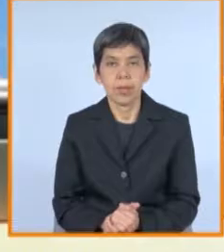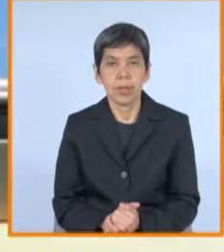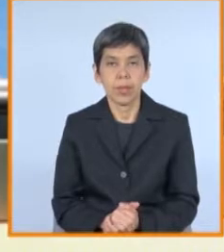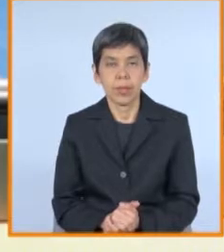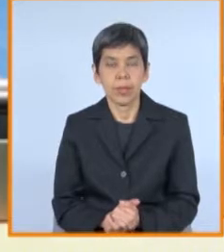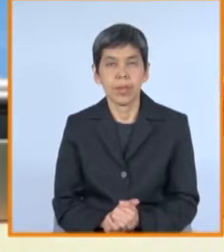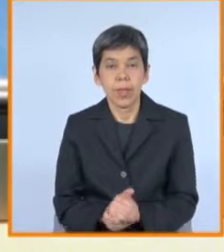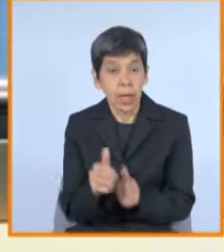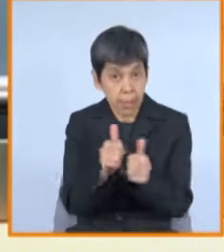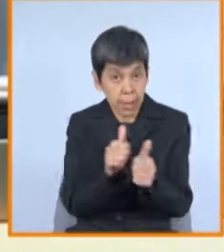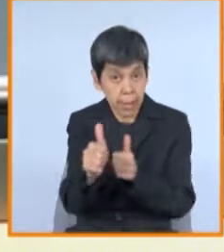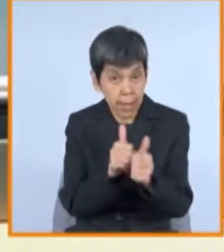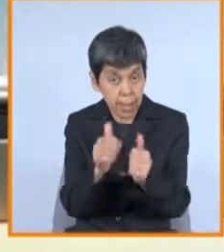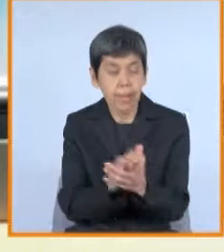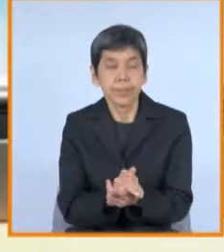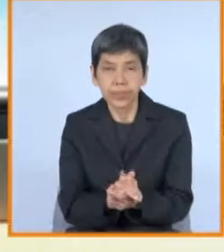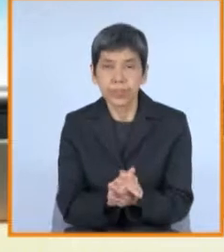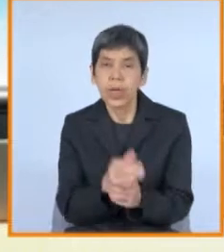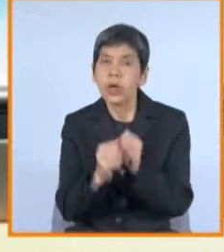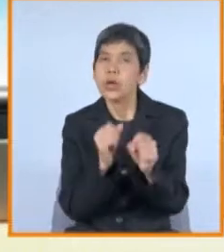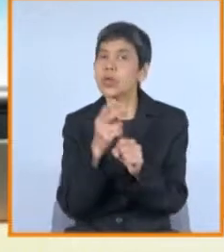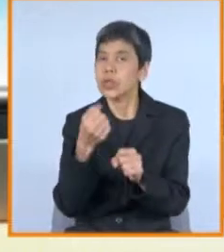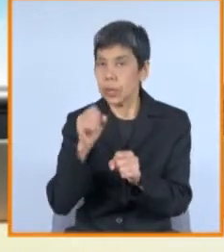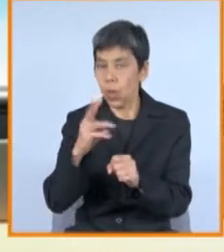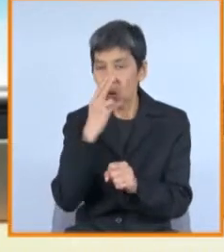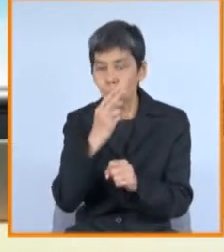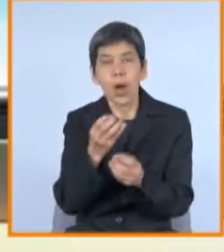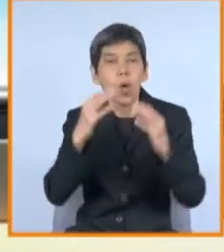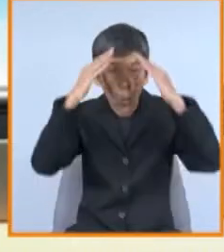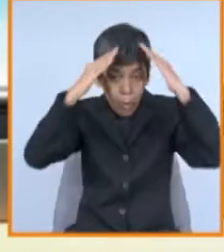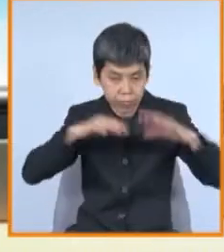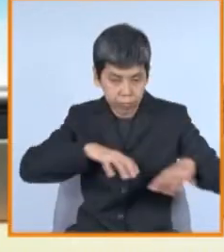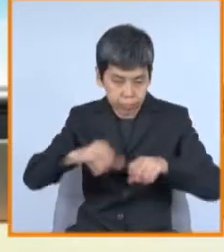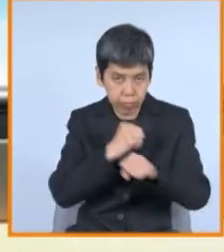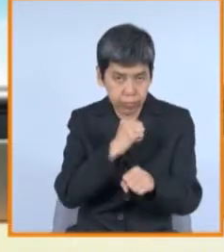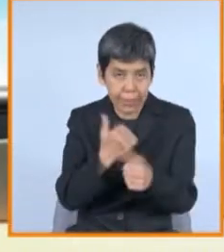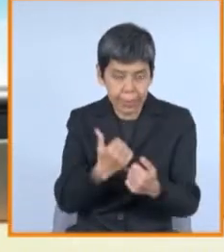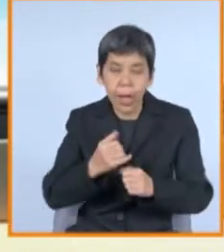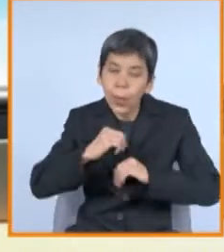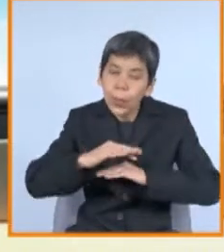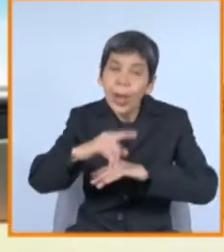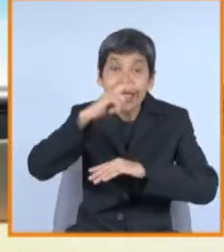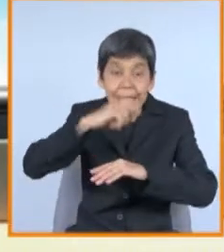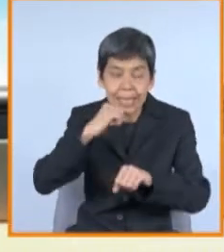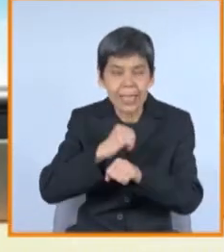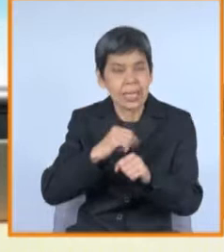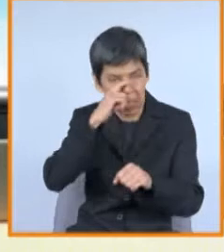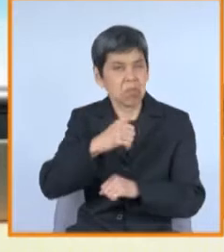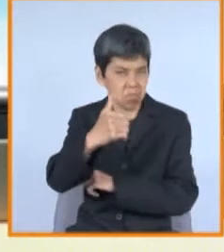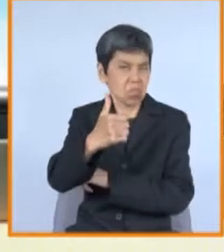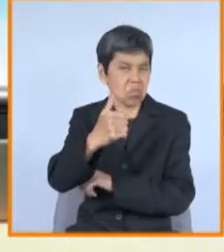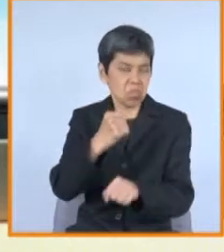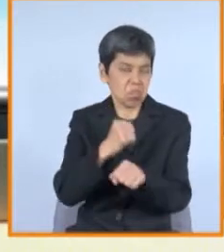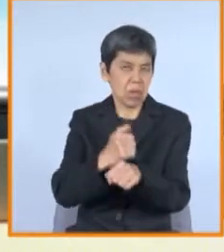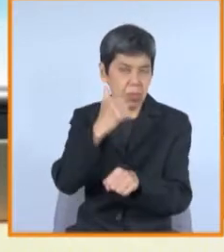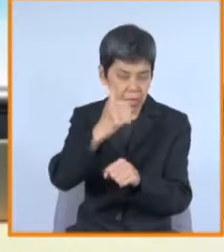ไปต่อกันที่ผลการแข่งขันของเอเชียนบีทเกม2016กันบ้าง นะครับที่เวียดนามเป็นเจ้าภาพนะครับวันนี้ทัพนักกีฬาไทยต้องบอกว่าทำผลงานได้อย่างยอดเยี่ยมจริงๆนะ